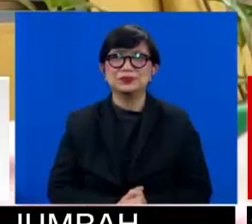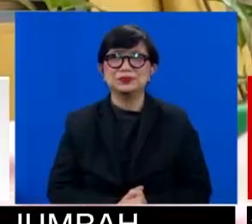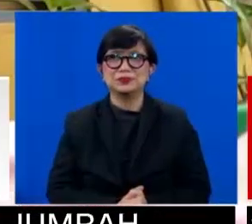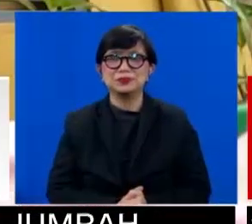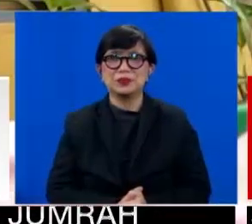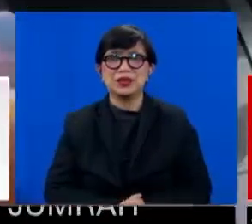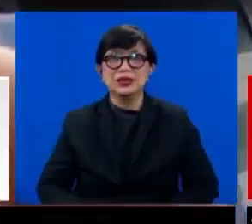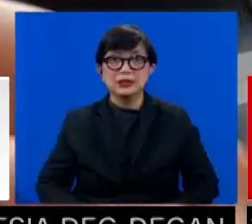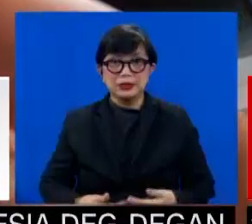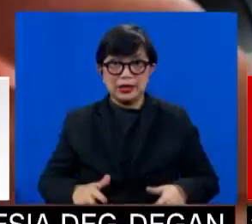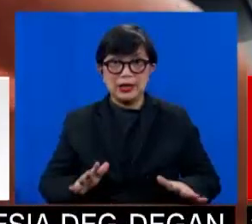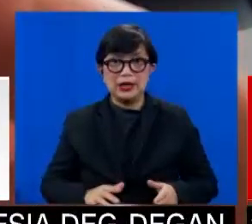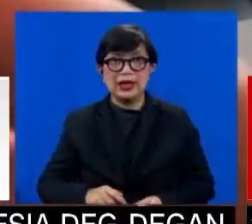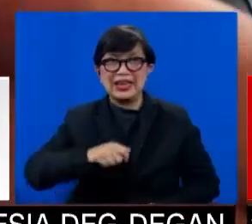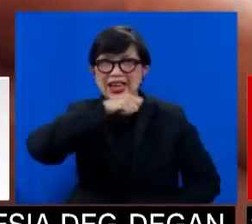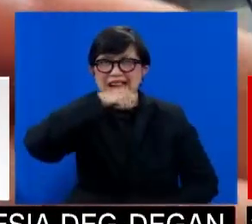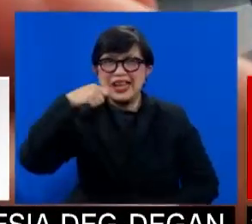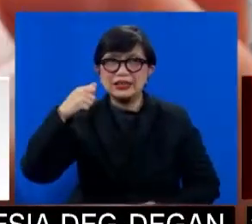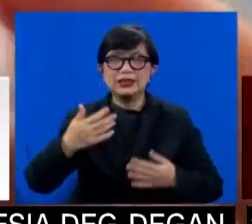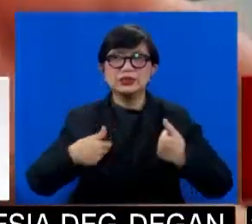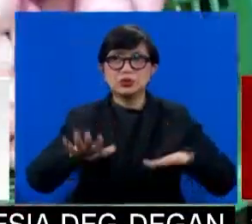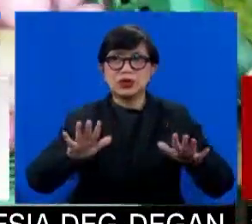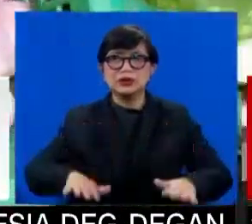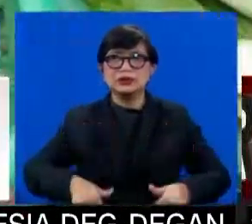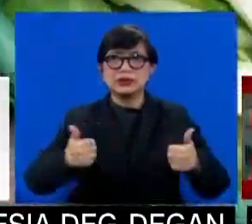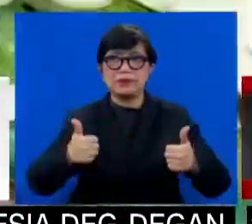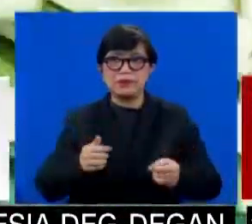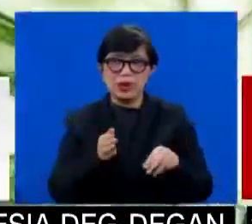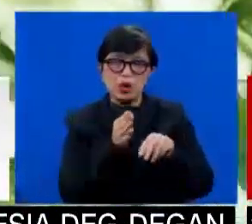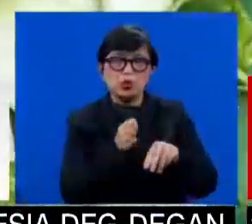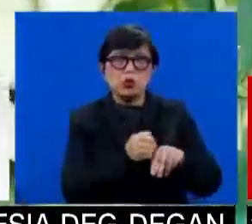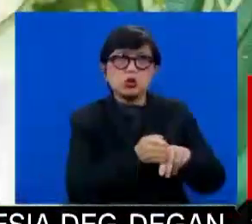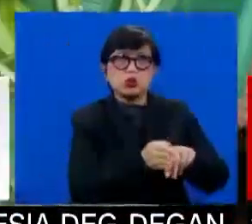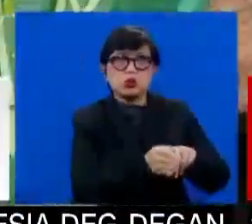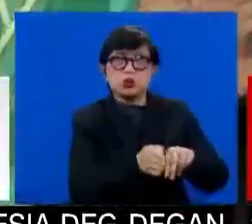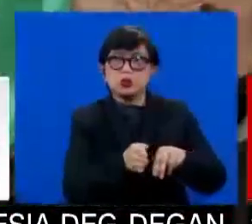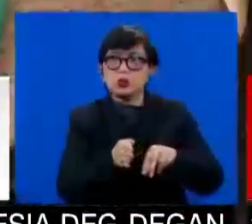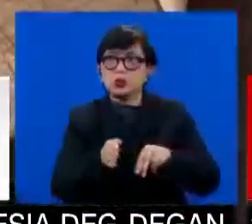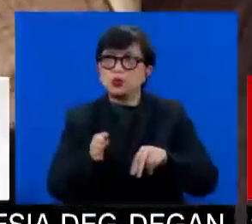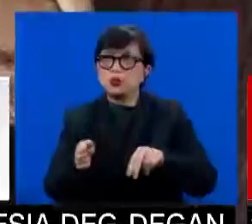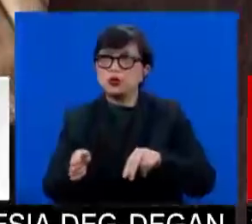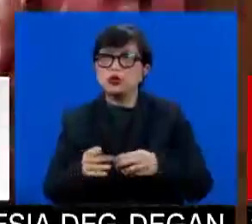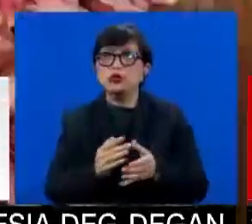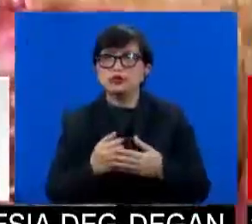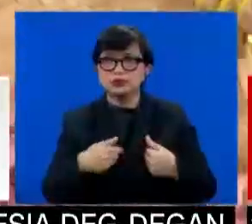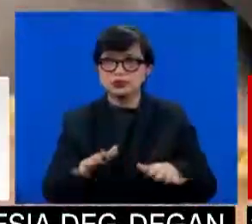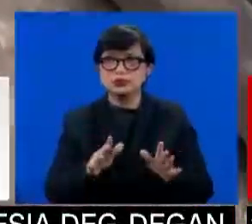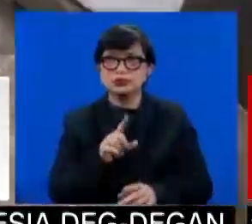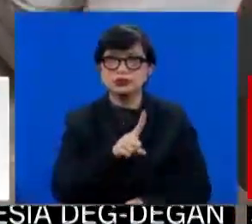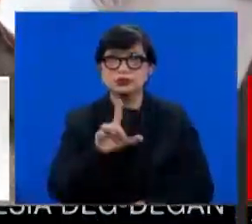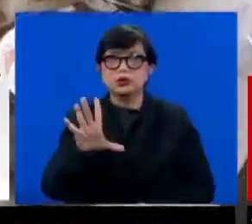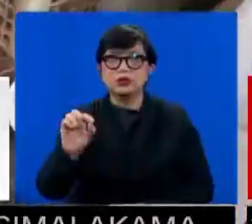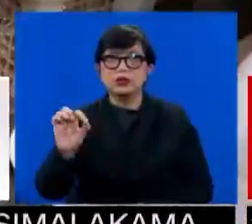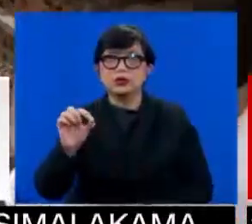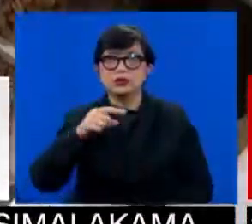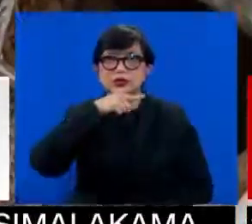Persiapan daging sudah. Jangan lupa bawang merah dan timun untuk acar. Untuk membuat 1.500 sate kambing dalam sehari,